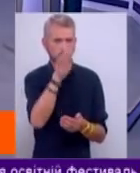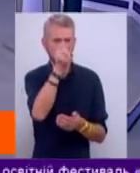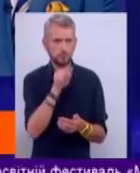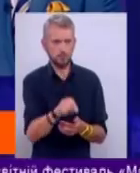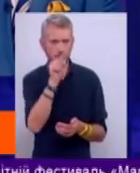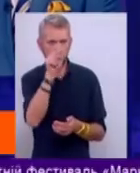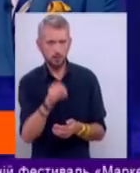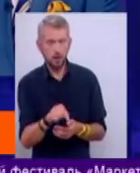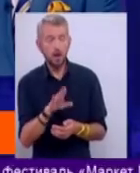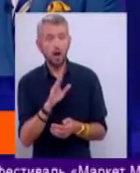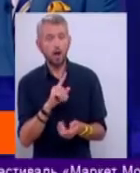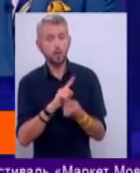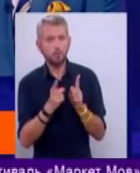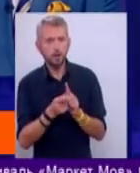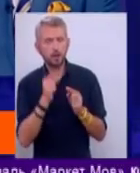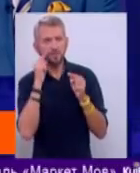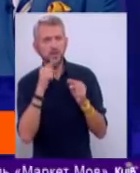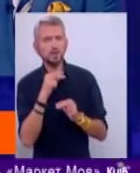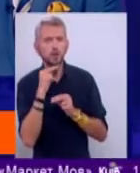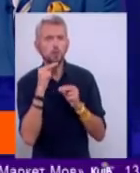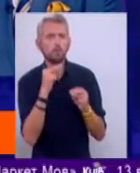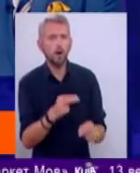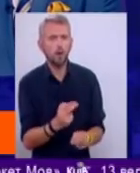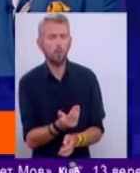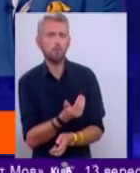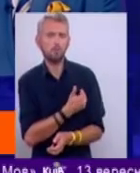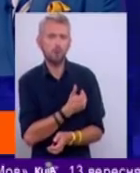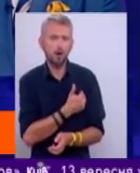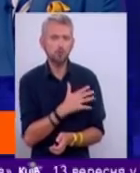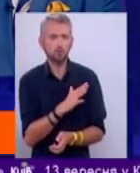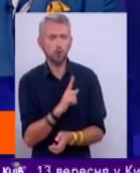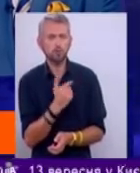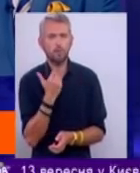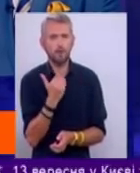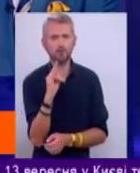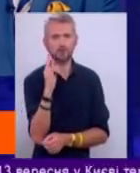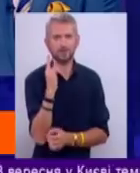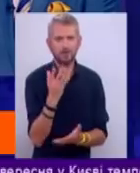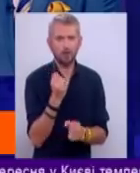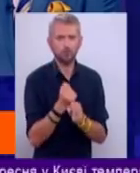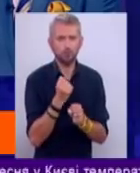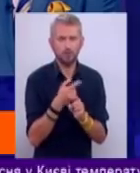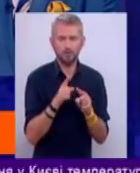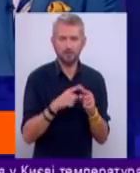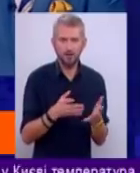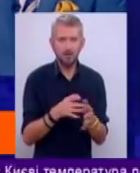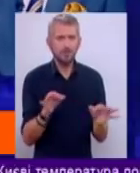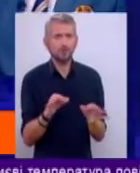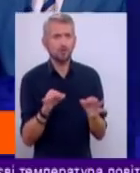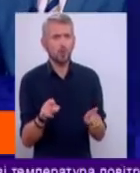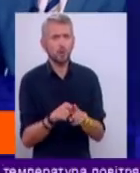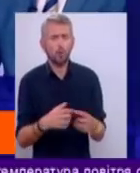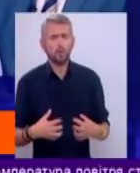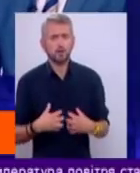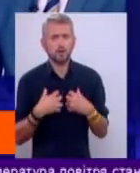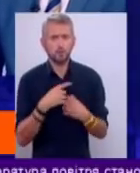Навпаки, зверніть увагу, там бажано було б, щоб ваша дитина зробила це. Нічого такого